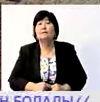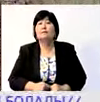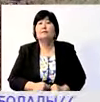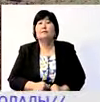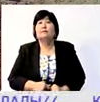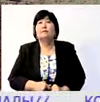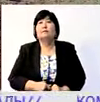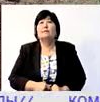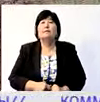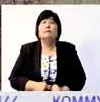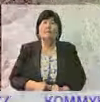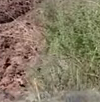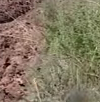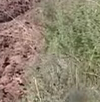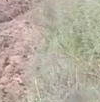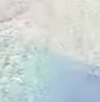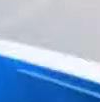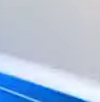Махамбетов, Қызылорда телеарнасы.